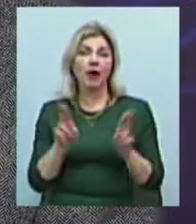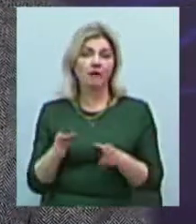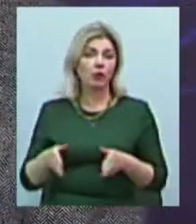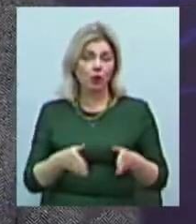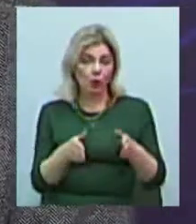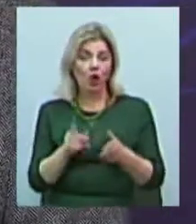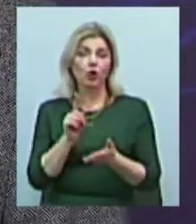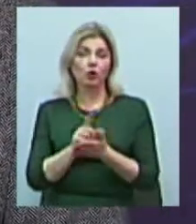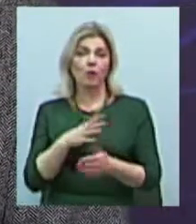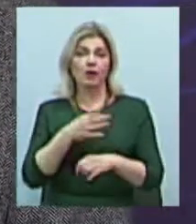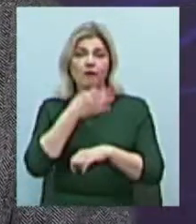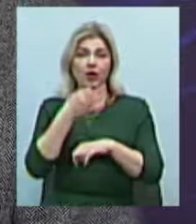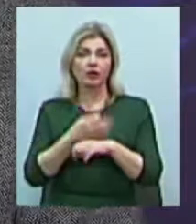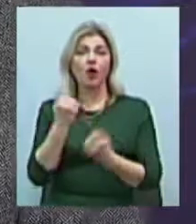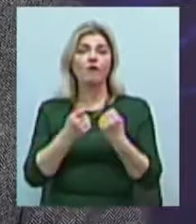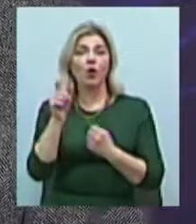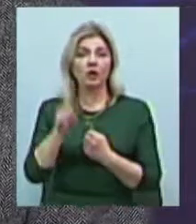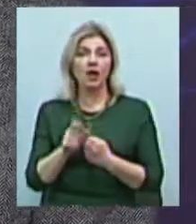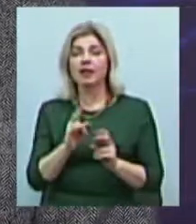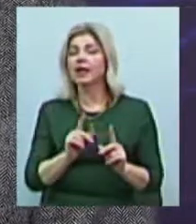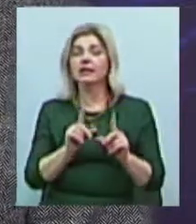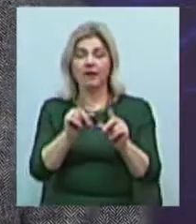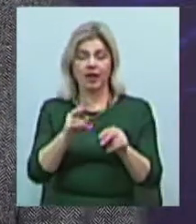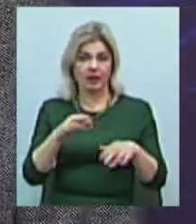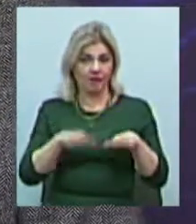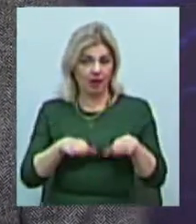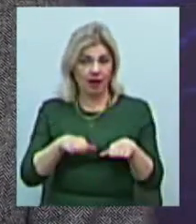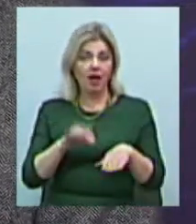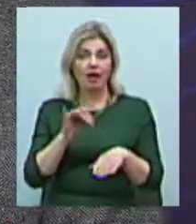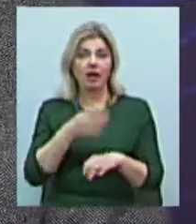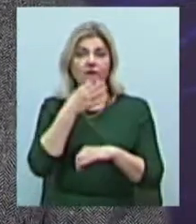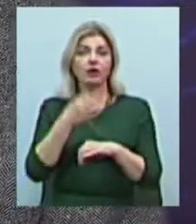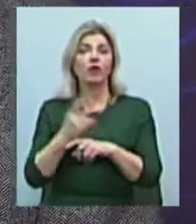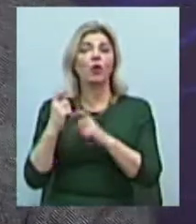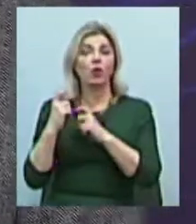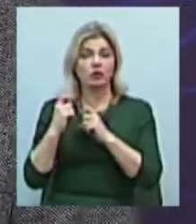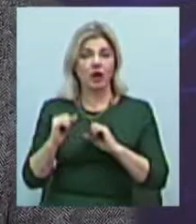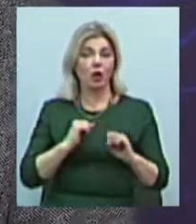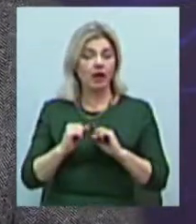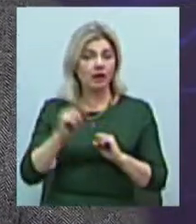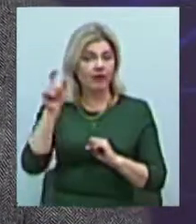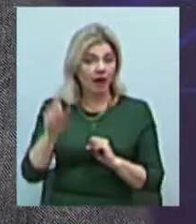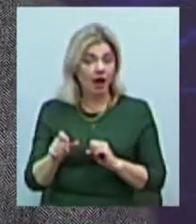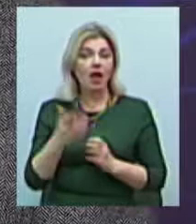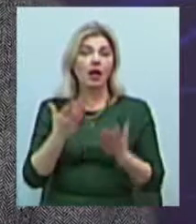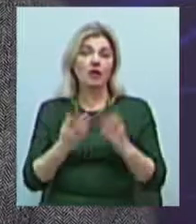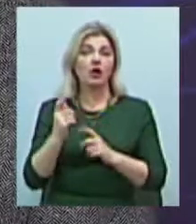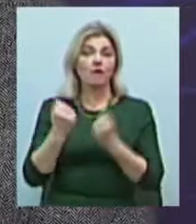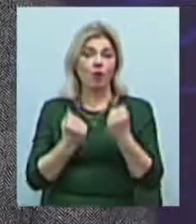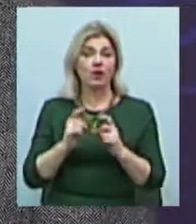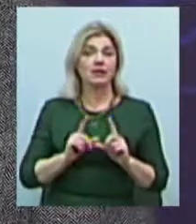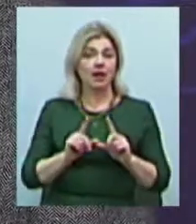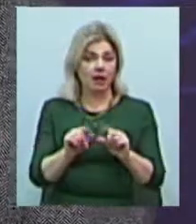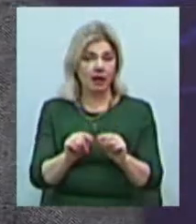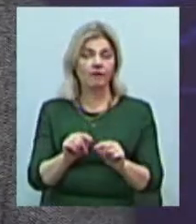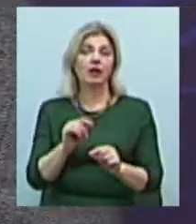має бути відповідальність водія за незаїзд на ГВК і відповідальність вантажовідправника, якщо водій заїхав